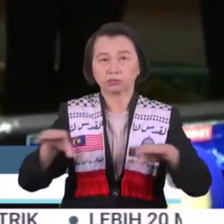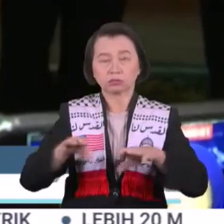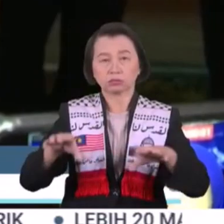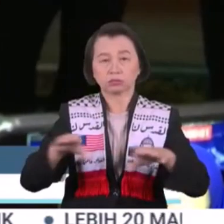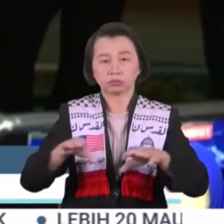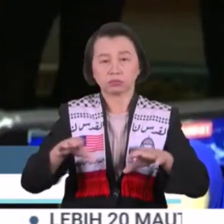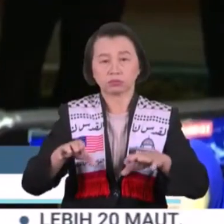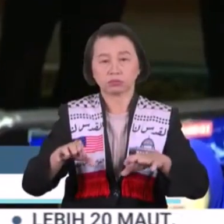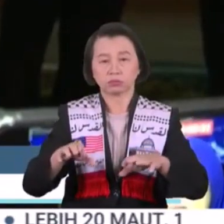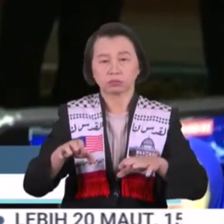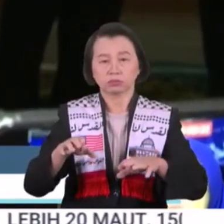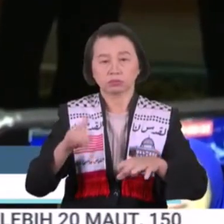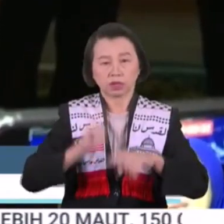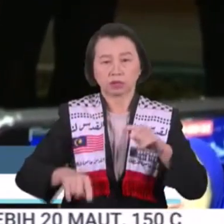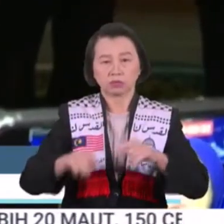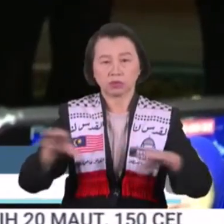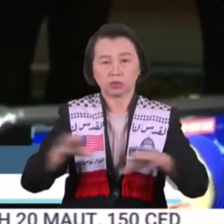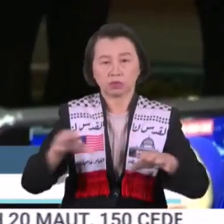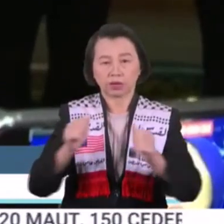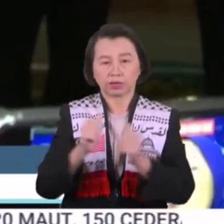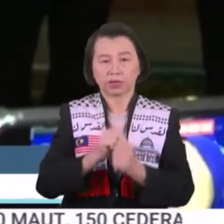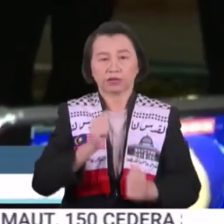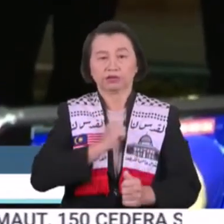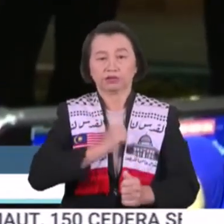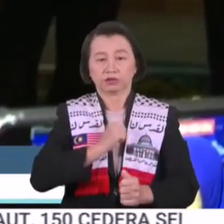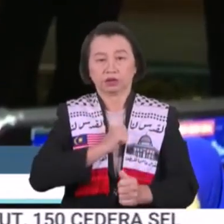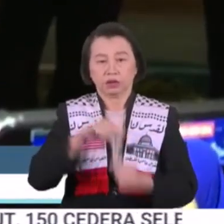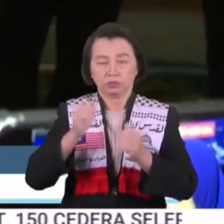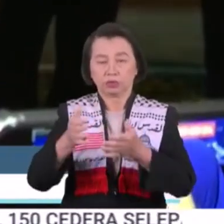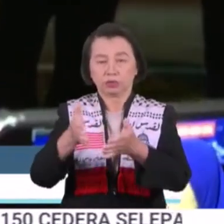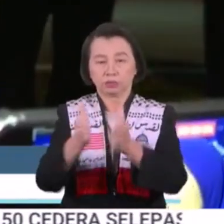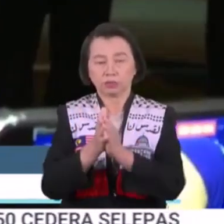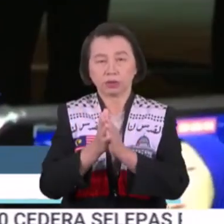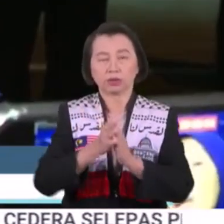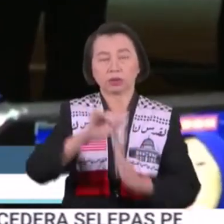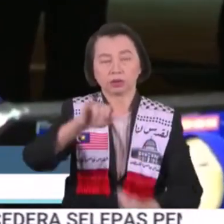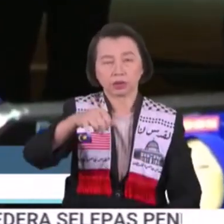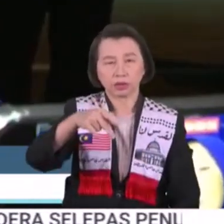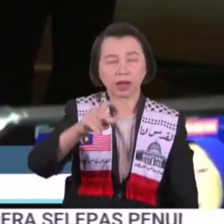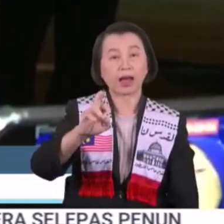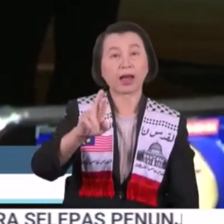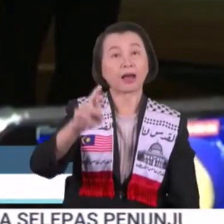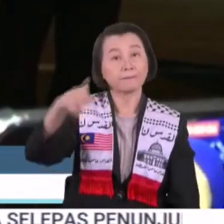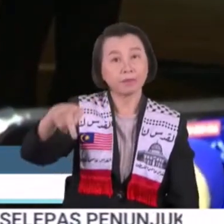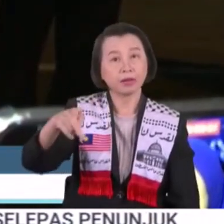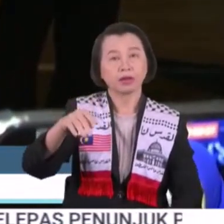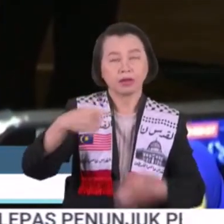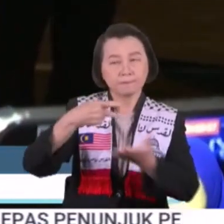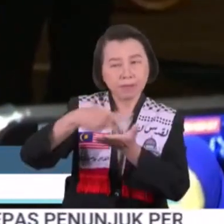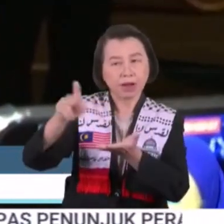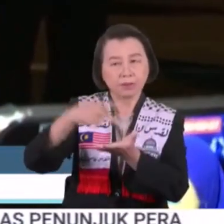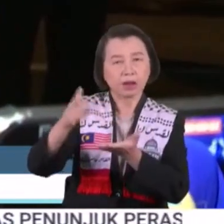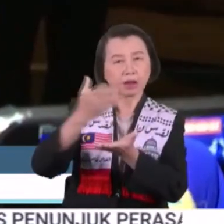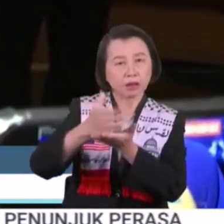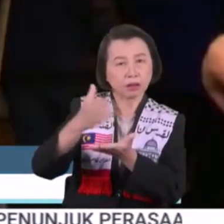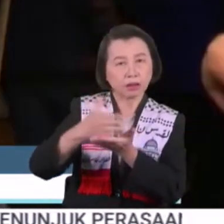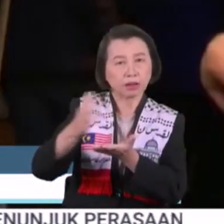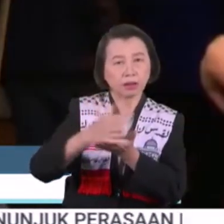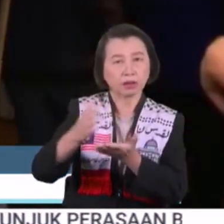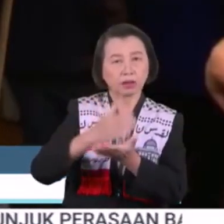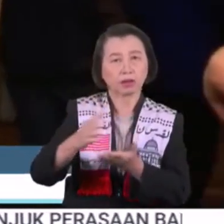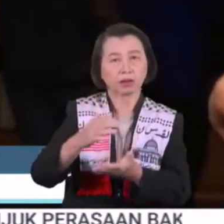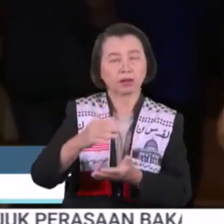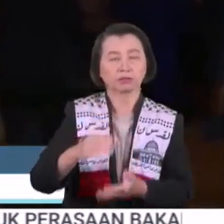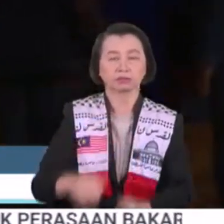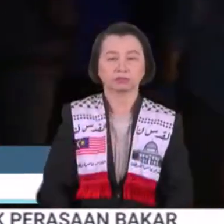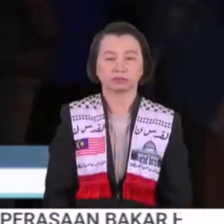buat, tak boleh lah buat dengan duit sendiri pun boleh minta PPRT ke, bayar ansuran mesra rakyat ke.